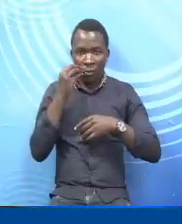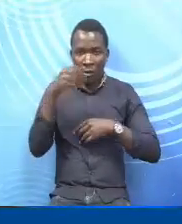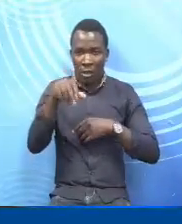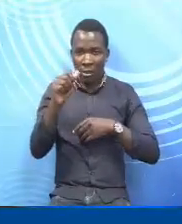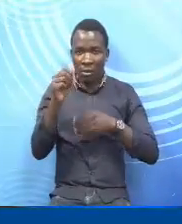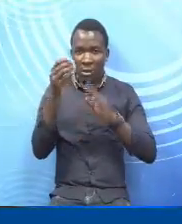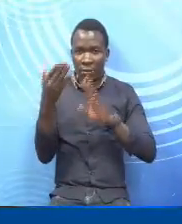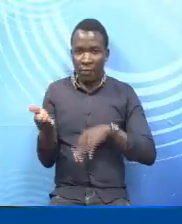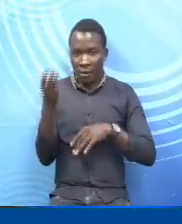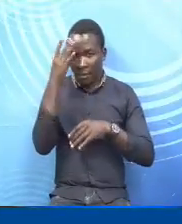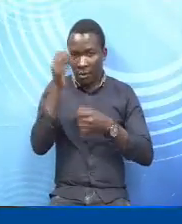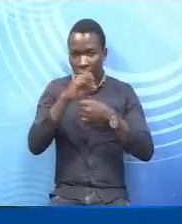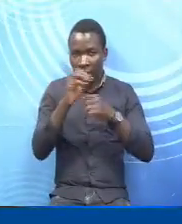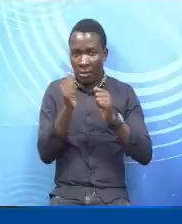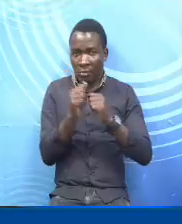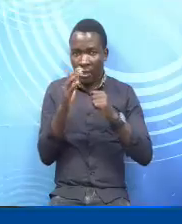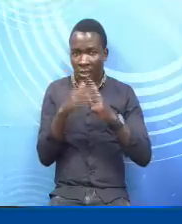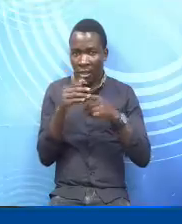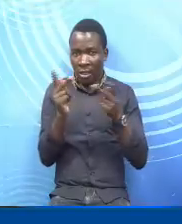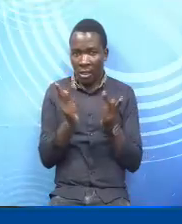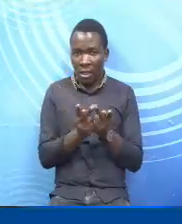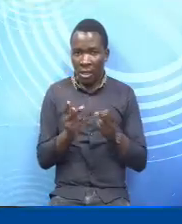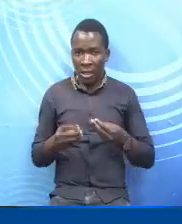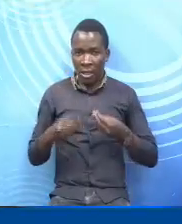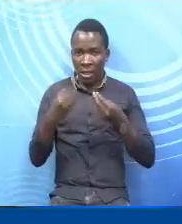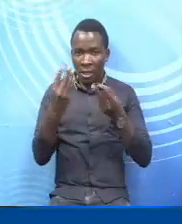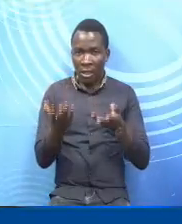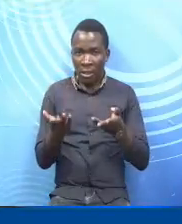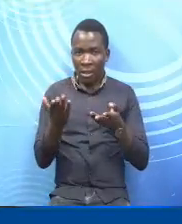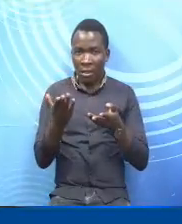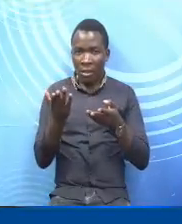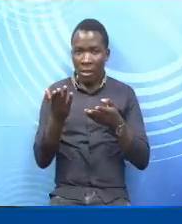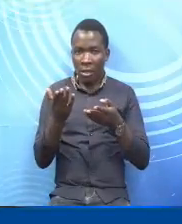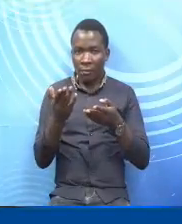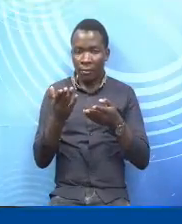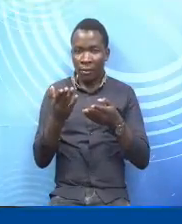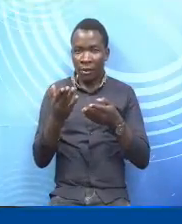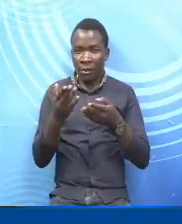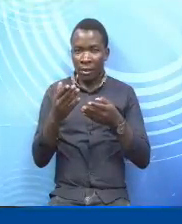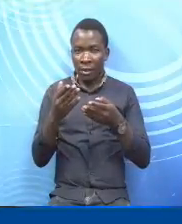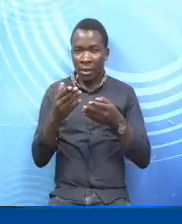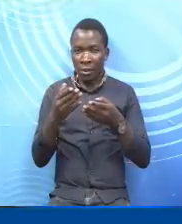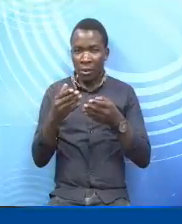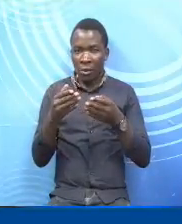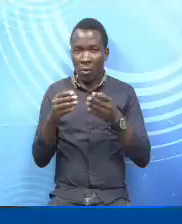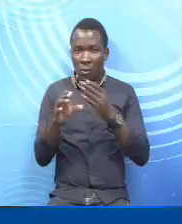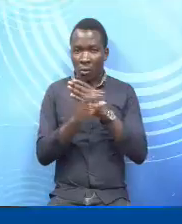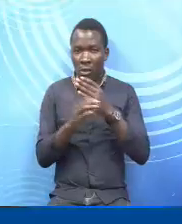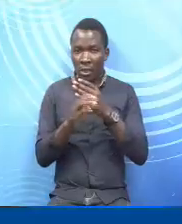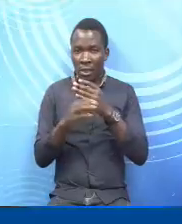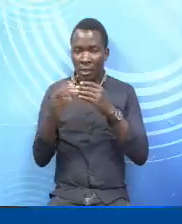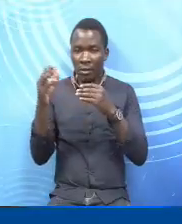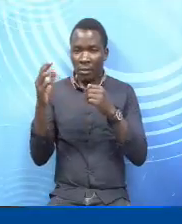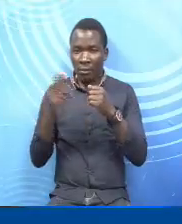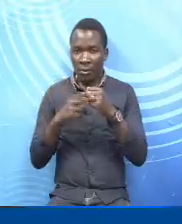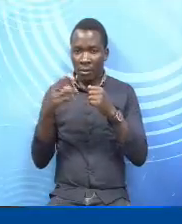bahitanywe n'icyorezo cya COVID-19. Aho ngo hatanzwe utwuma tugera kuri 70 mu tugari tugera kuri 73.